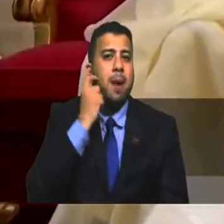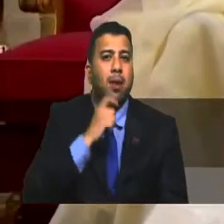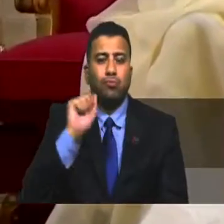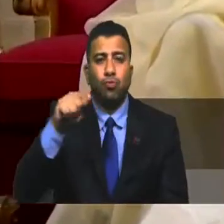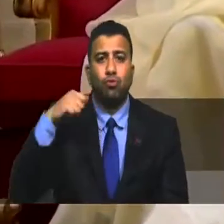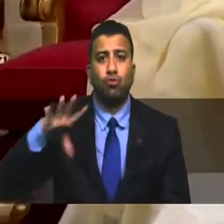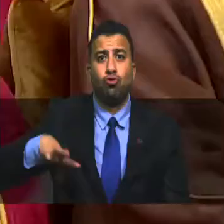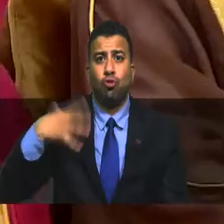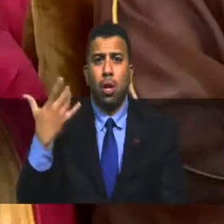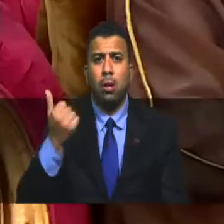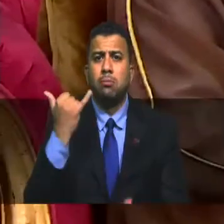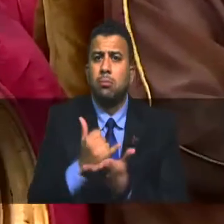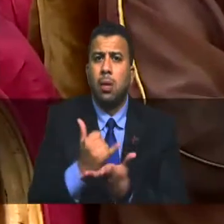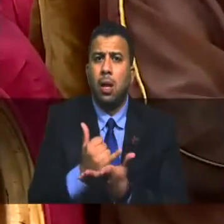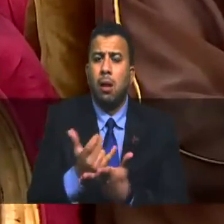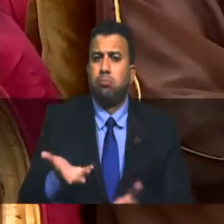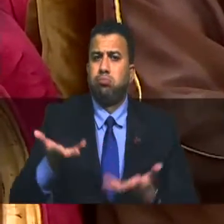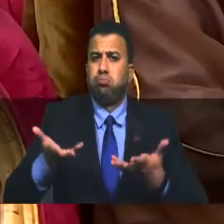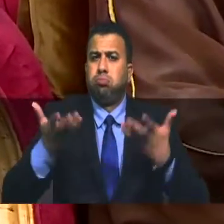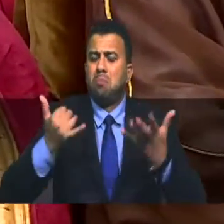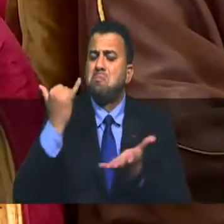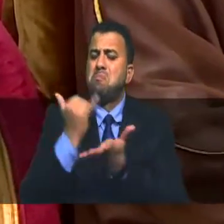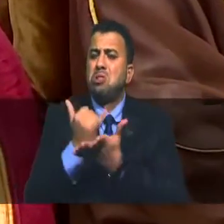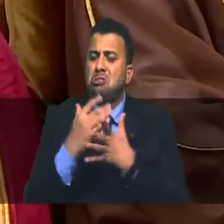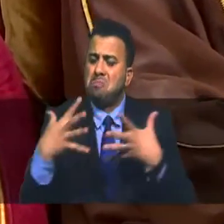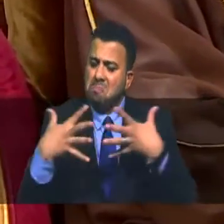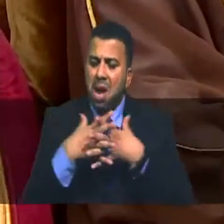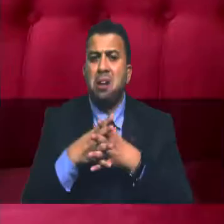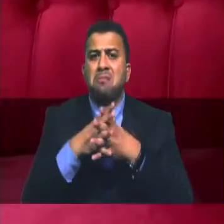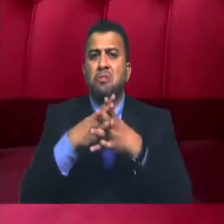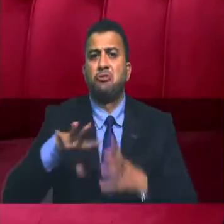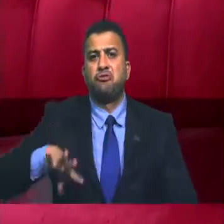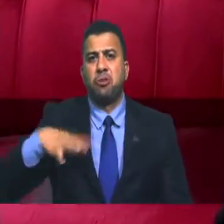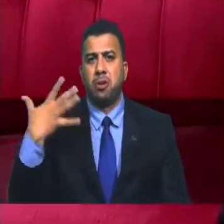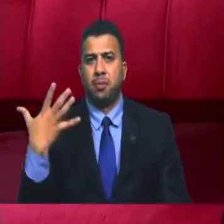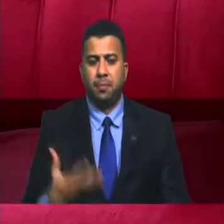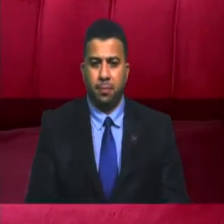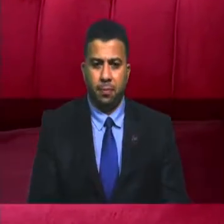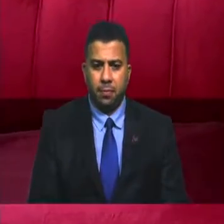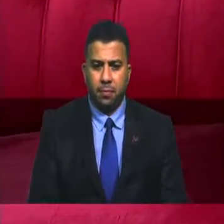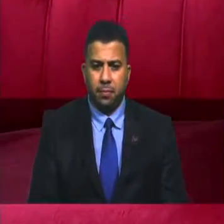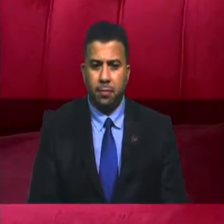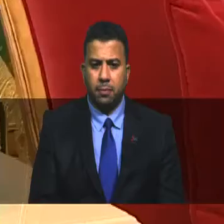الإمارات وعددا من أصحاب المعالي وكبار المسؤولين.